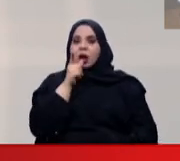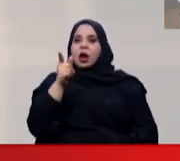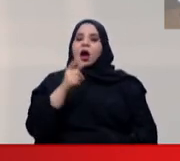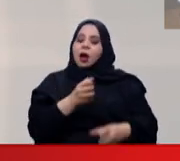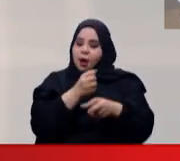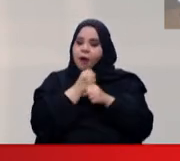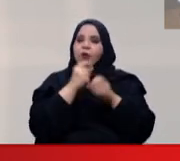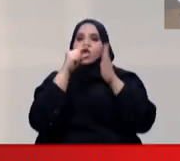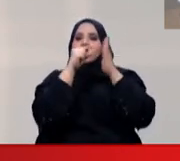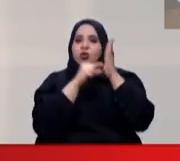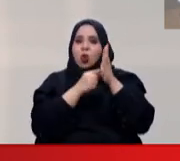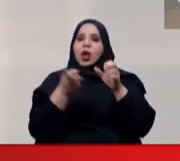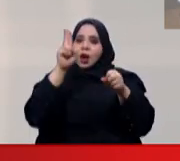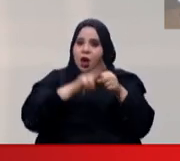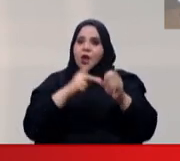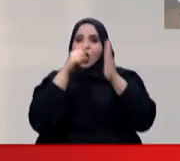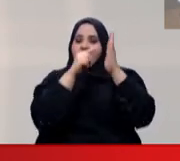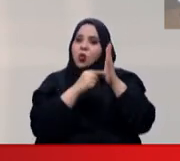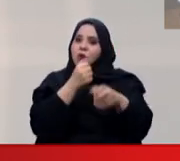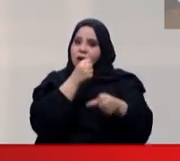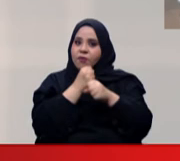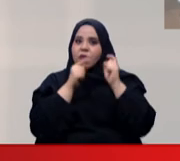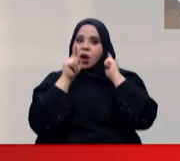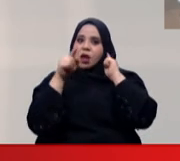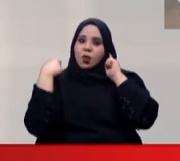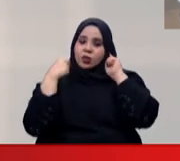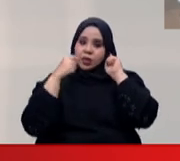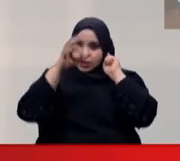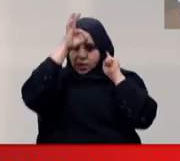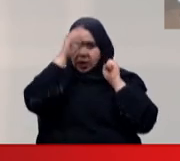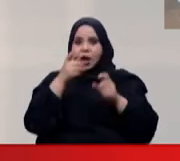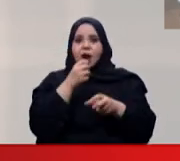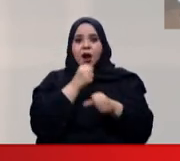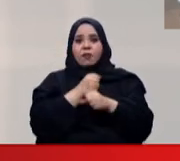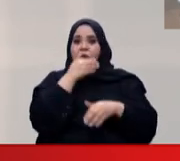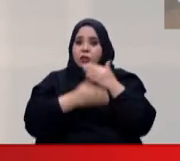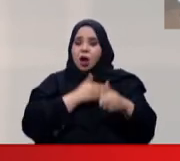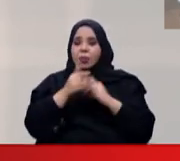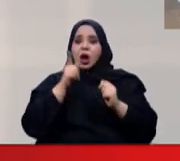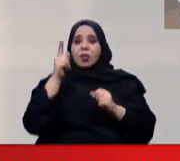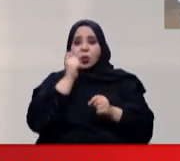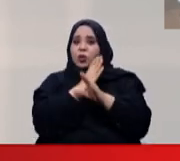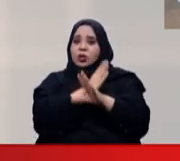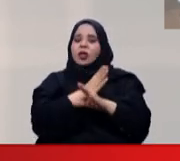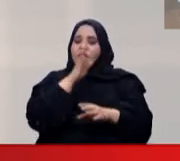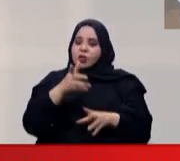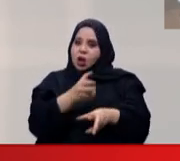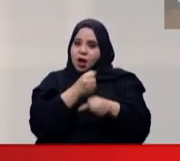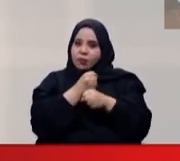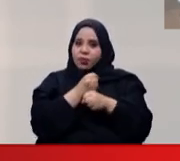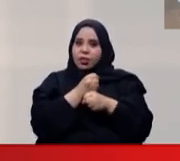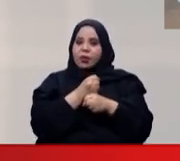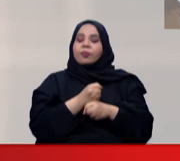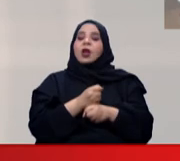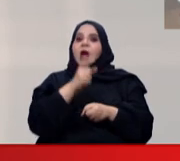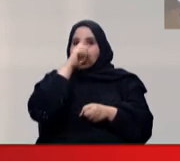الدينية مكفولة دستوريا وقانونيا، مشيرا إلى أن وزارة الداخلية حريصة دائما على أن تكون هذه الحريات في نصابها